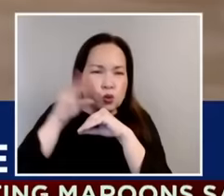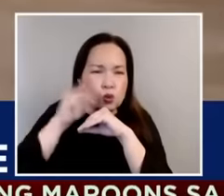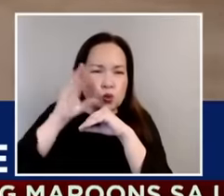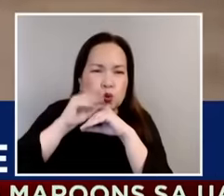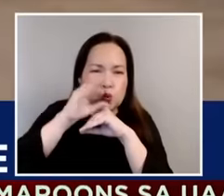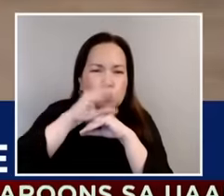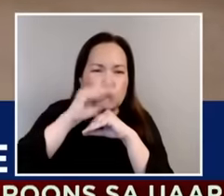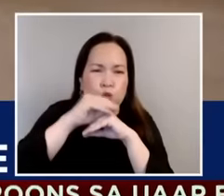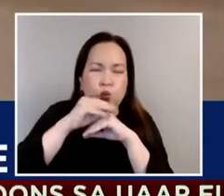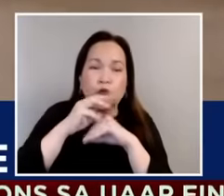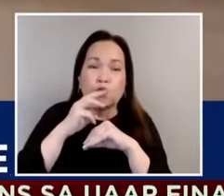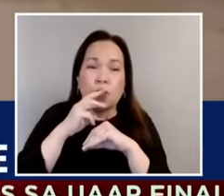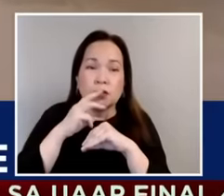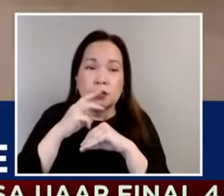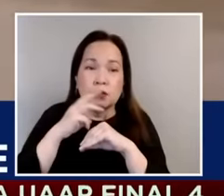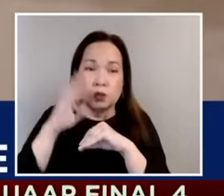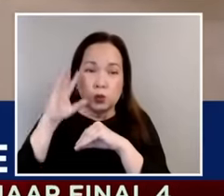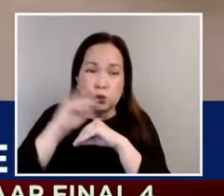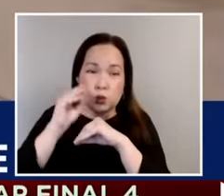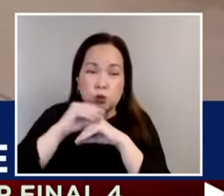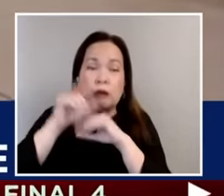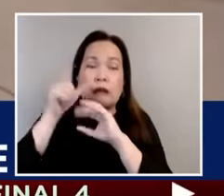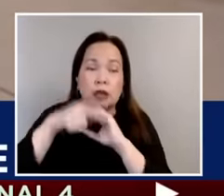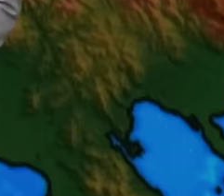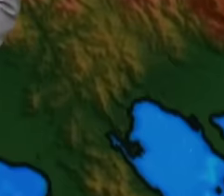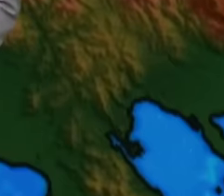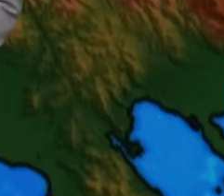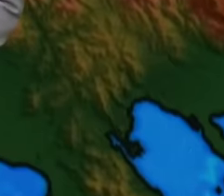siyang bumabagsak bilang ulan.